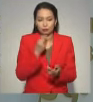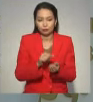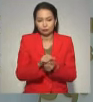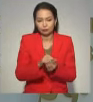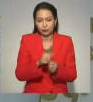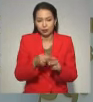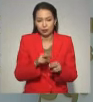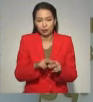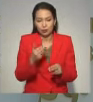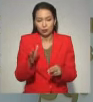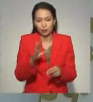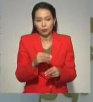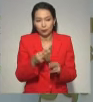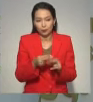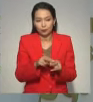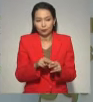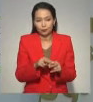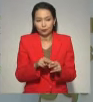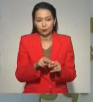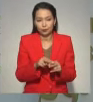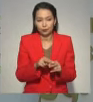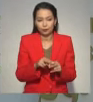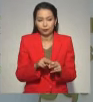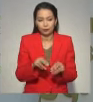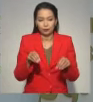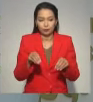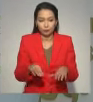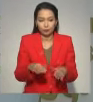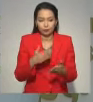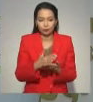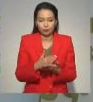тағамдар бәрі соған шешуге направлен.